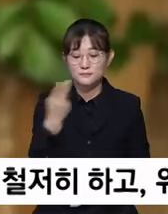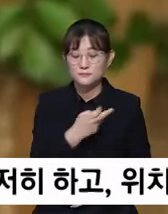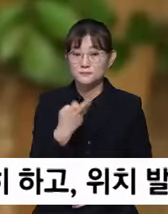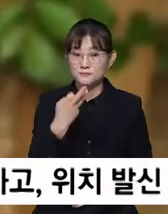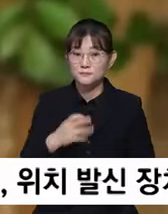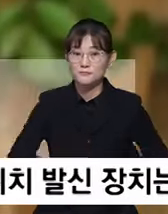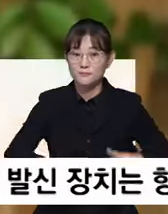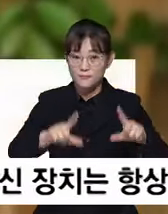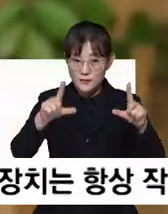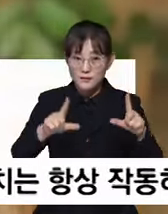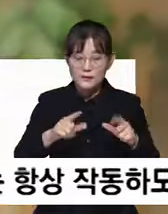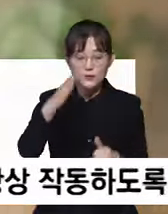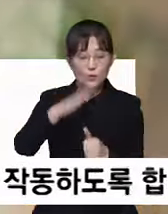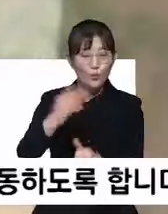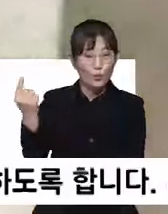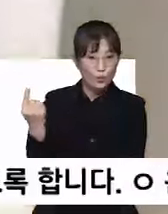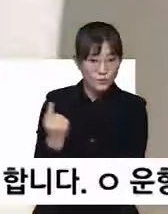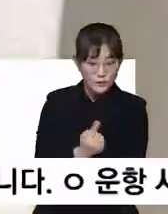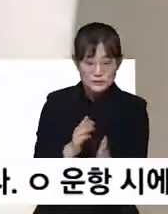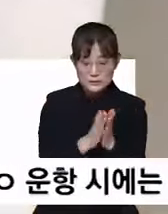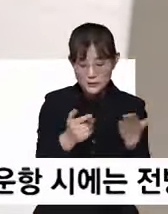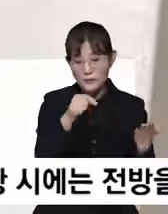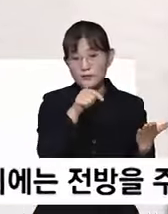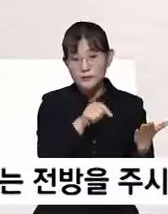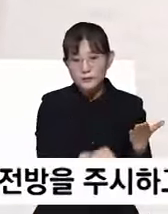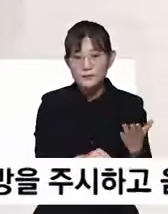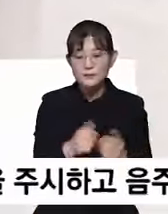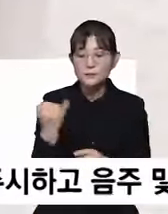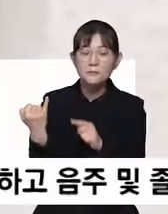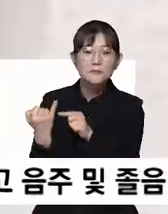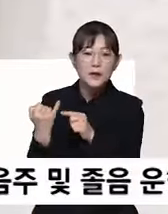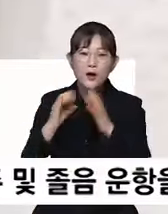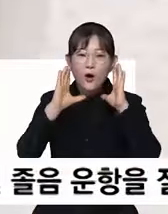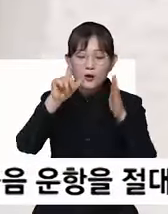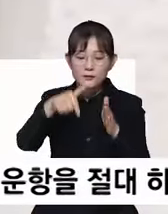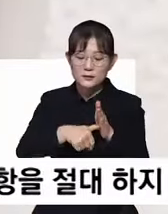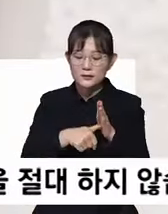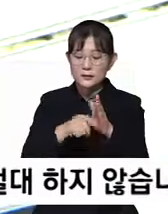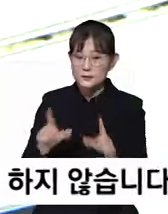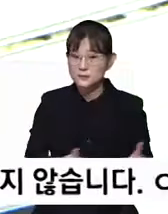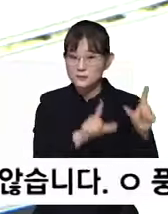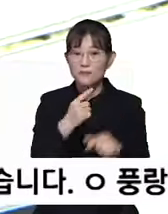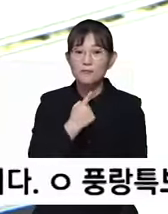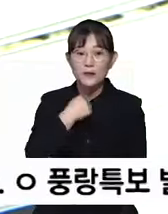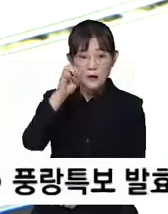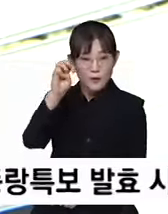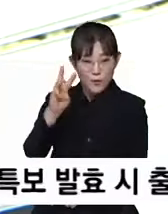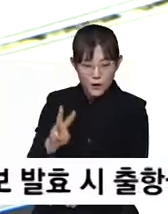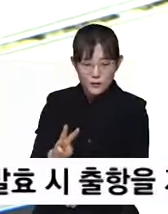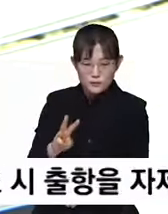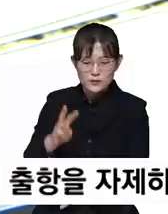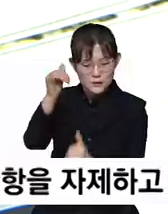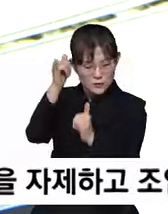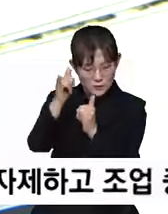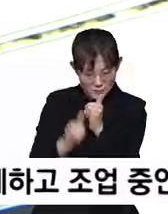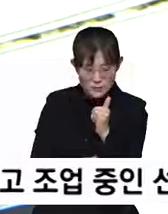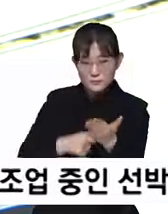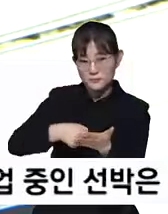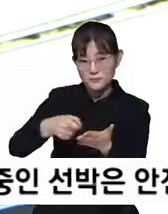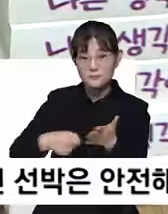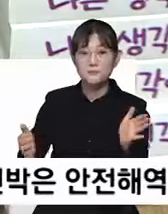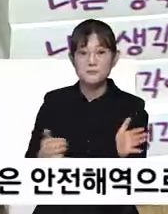2014년작 소년이 온다를 통해 한 작가는 어릴적 자신이 성장했던 광주의 아픔을